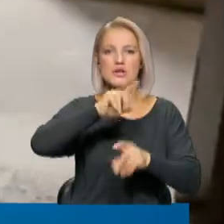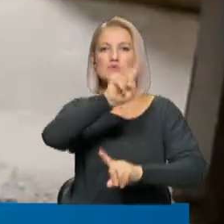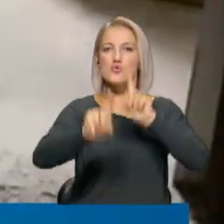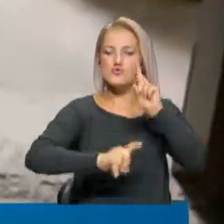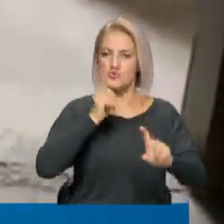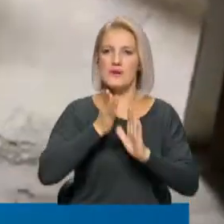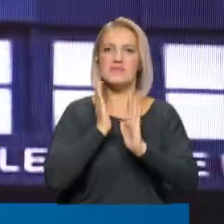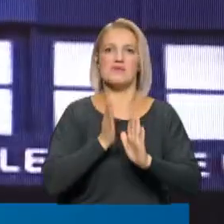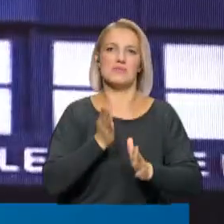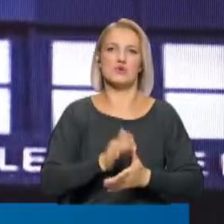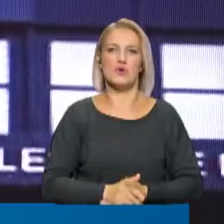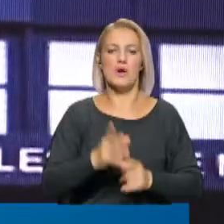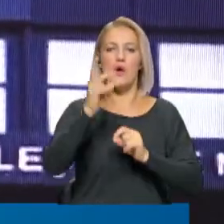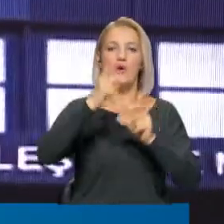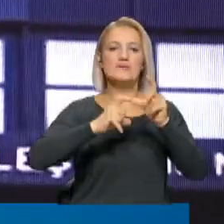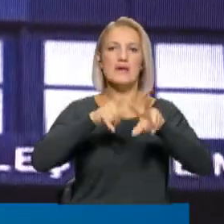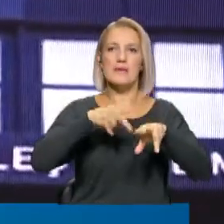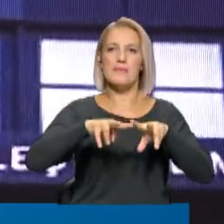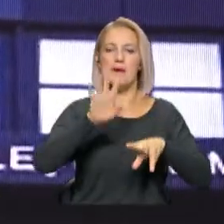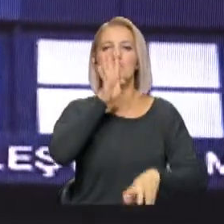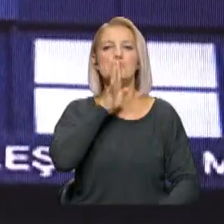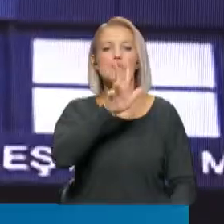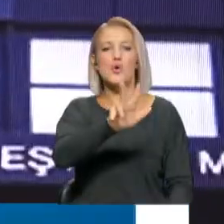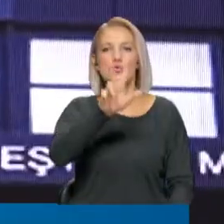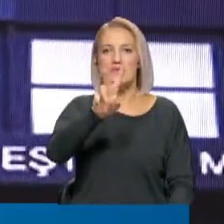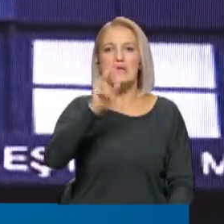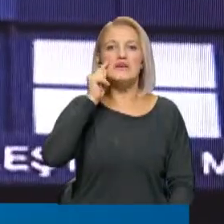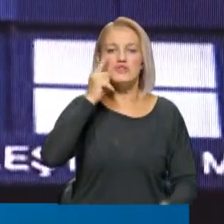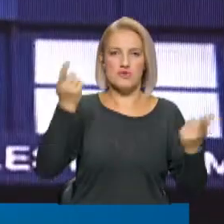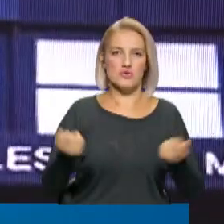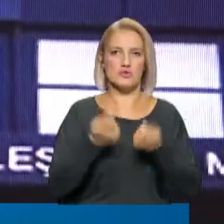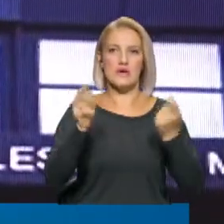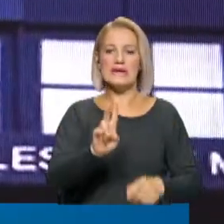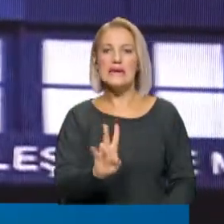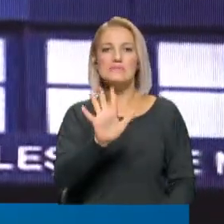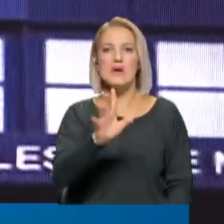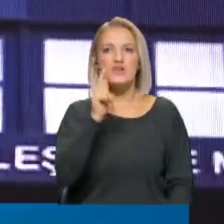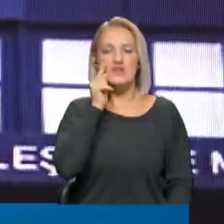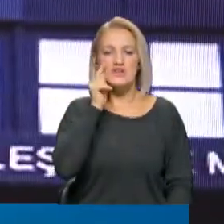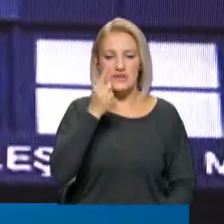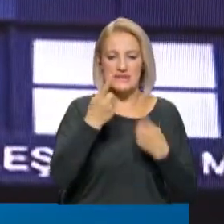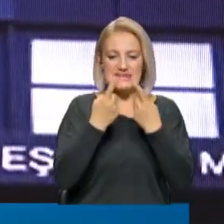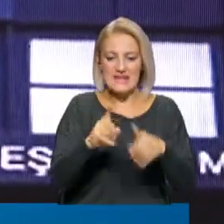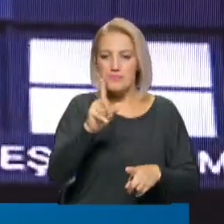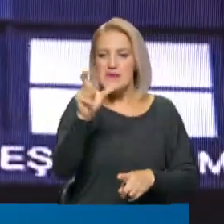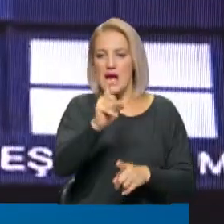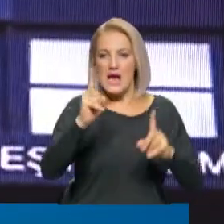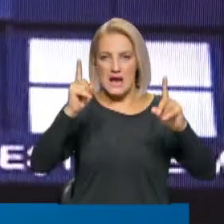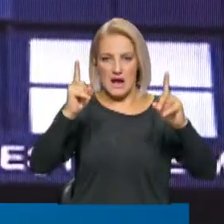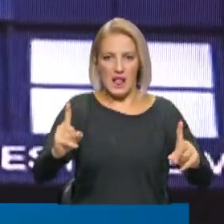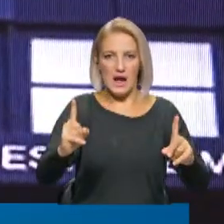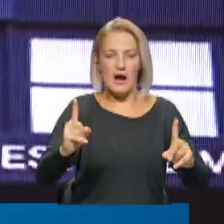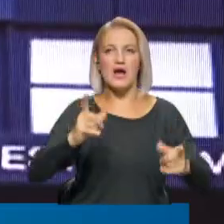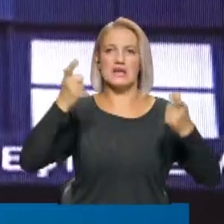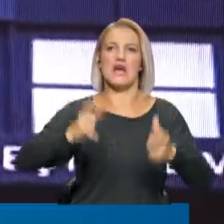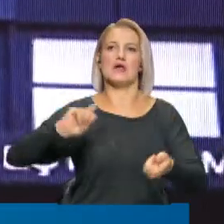yeni iddialar da gündemde. ÖSYM'de 432 kişi çalışıyor. 75 kişinin sınava bir ay kala yerleri